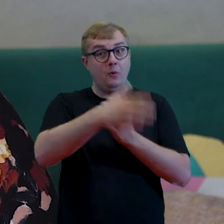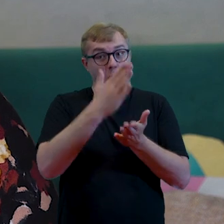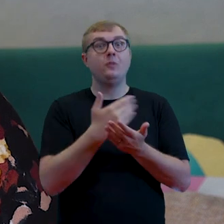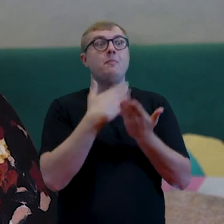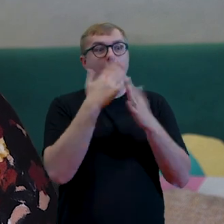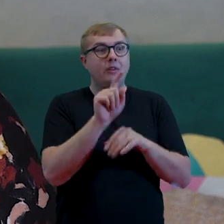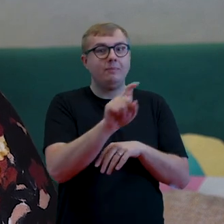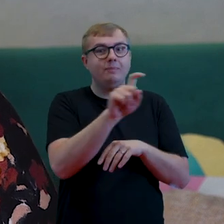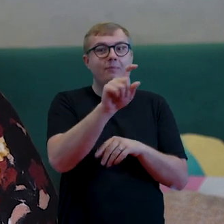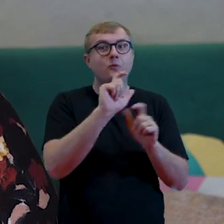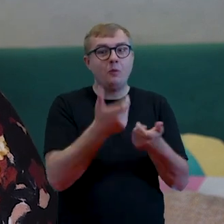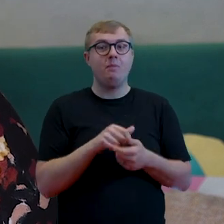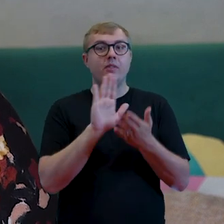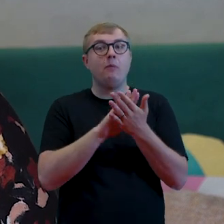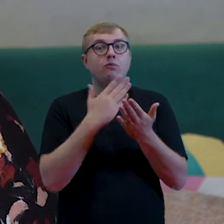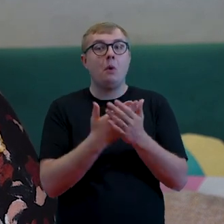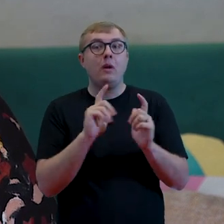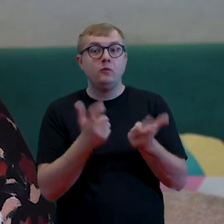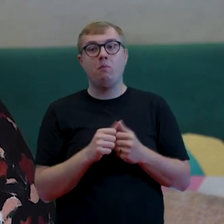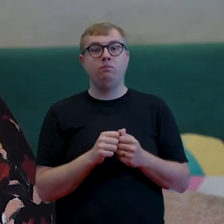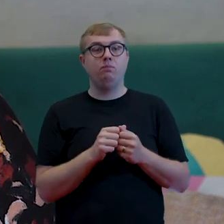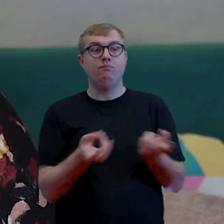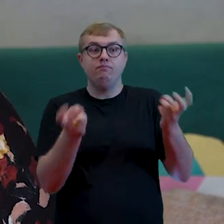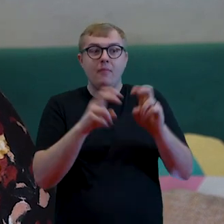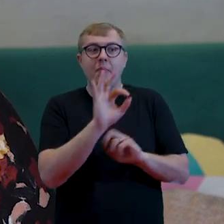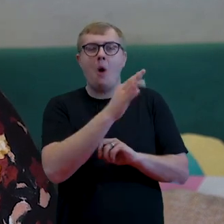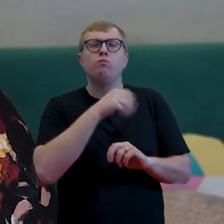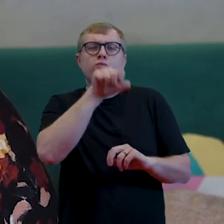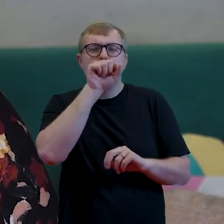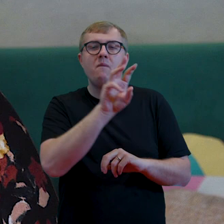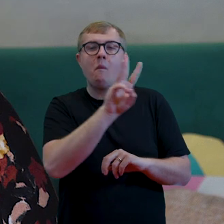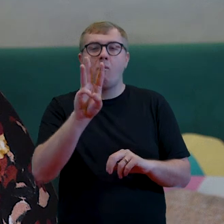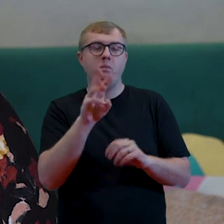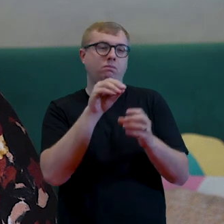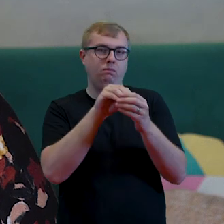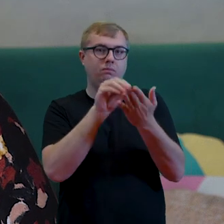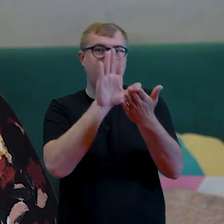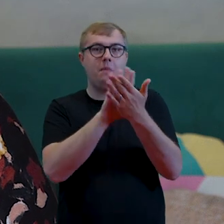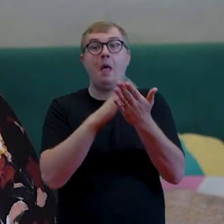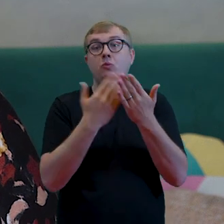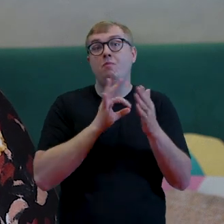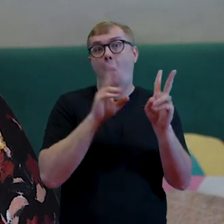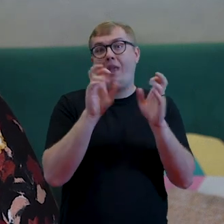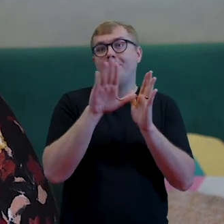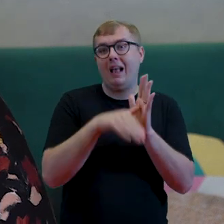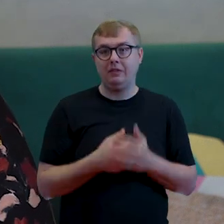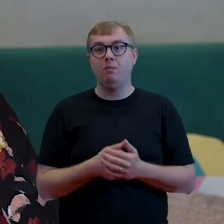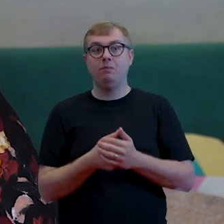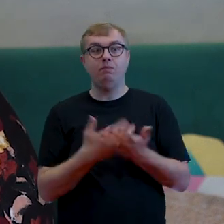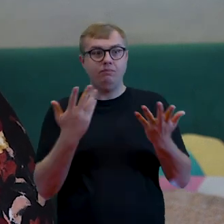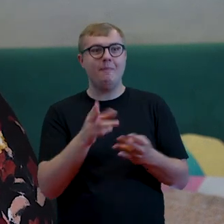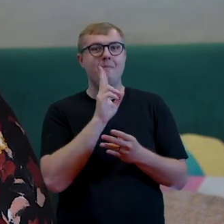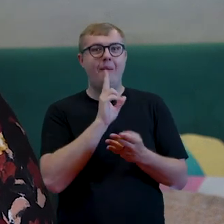pokaże to czytam to i na przykład pokazać i zrobić jej taką jedną ulubioną stronę powiedzmy moje miasto I wtedy pani